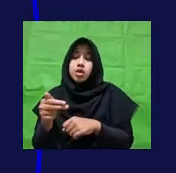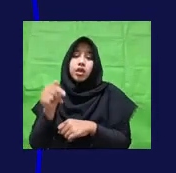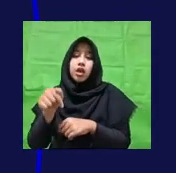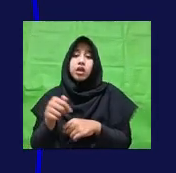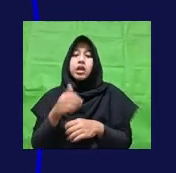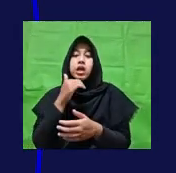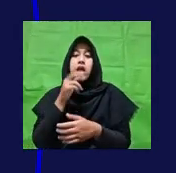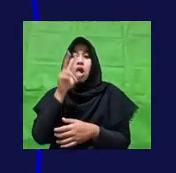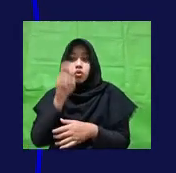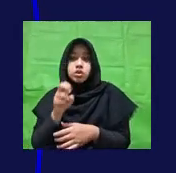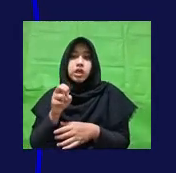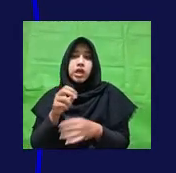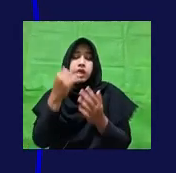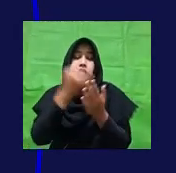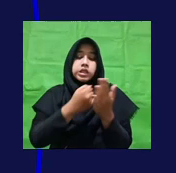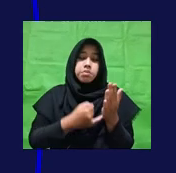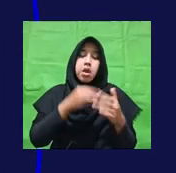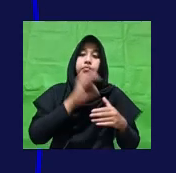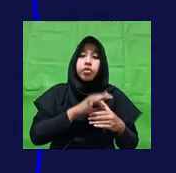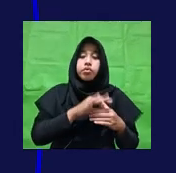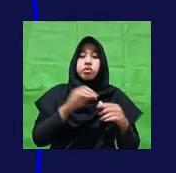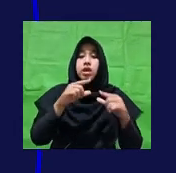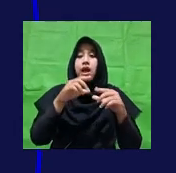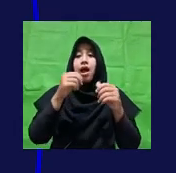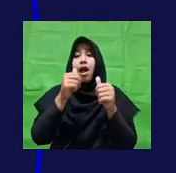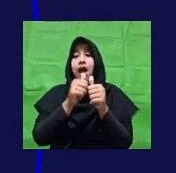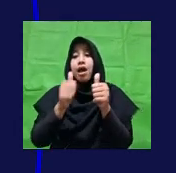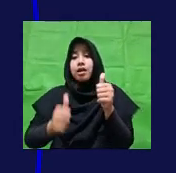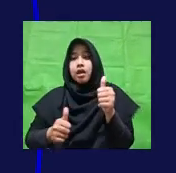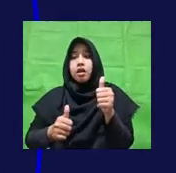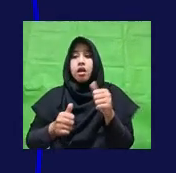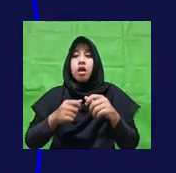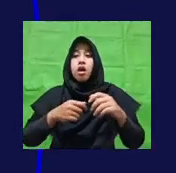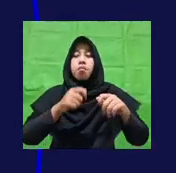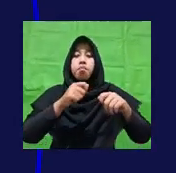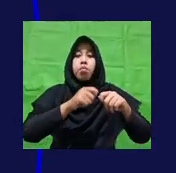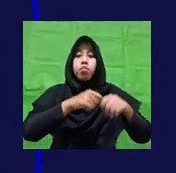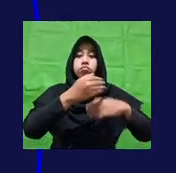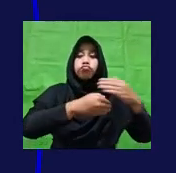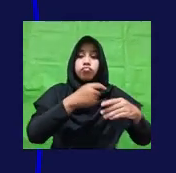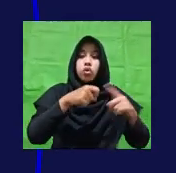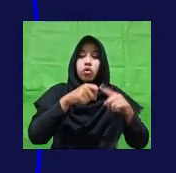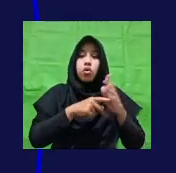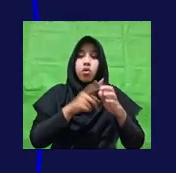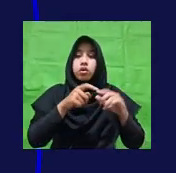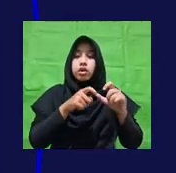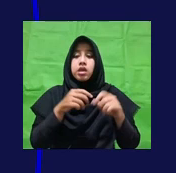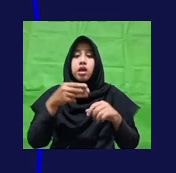sebagai agen yang memproduksi konteks, dalam artian dia berada dalam ranah mengemansipasi situasi